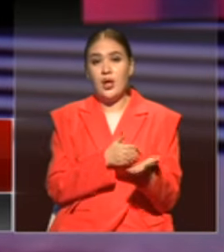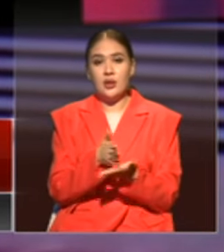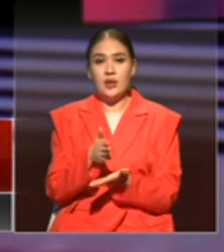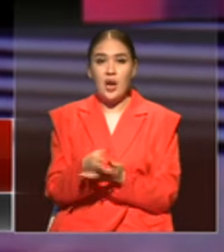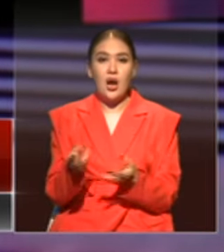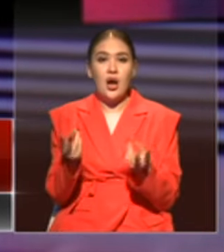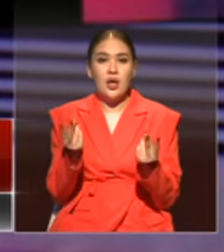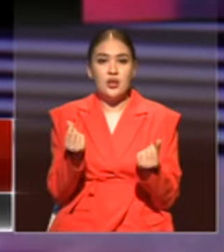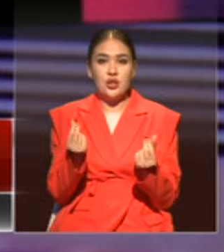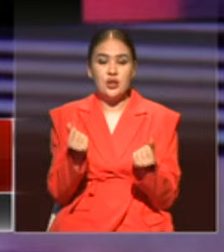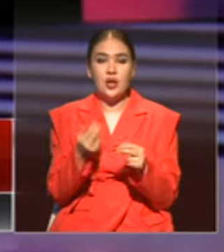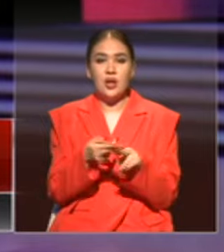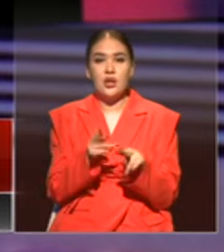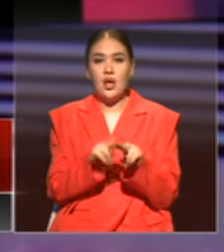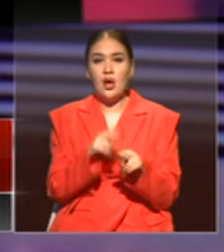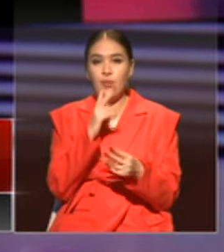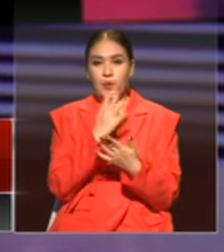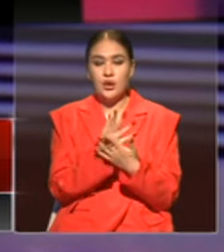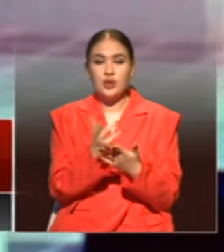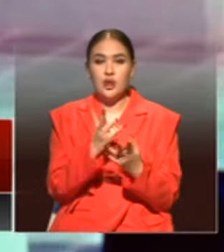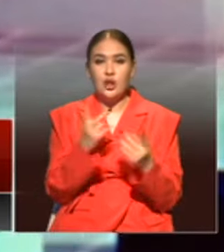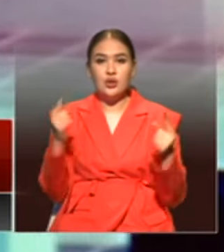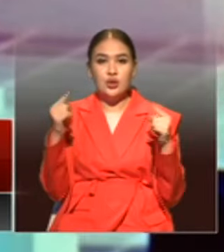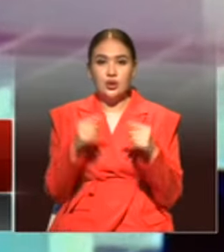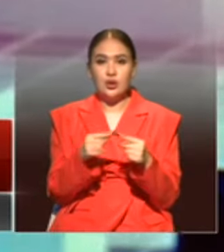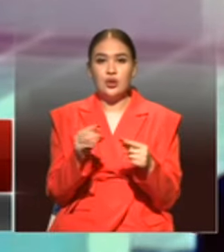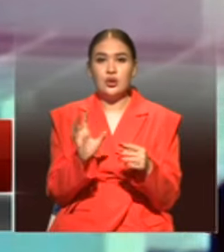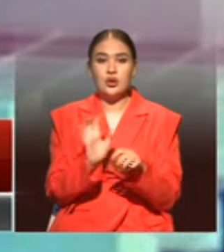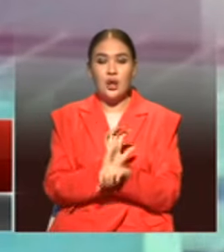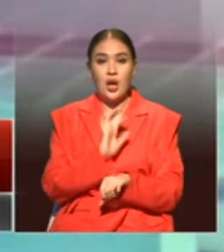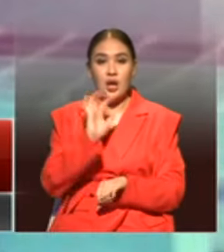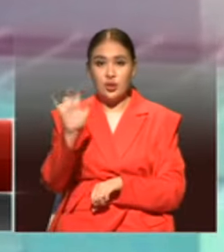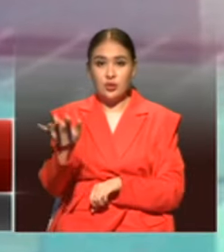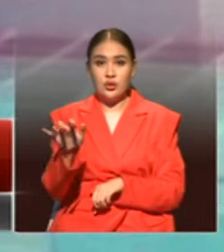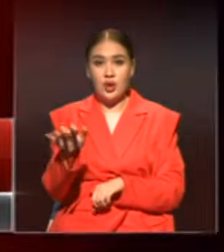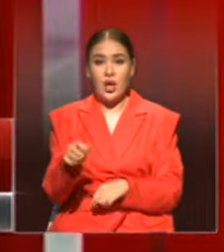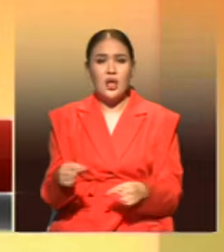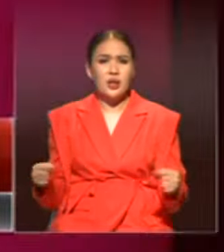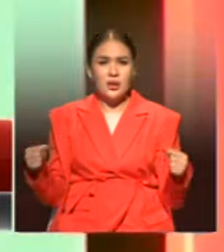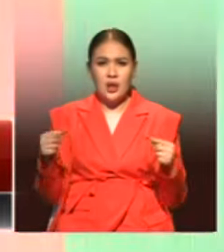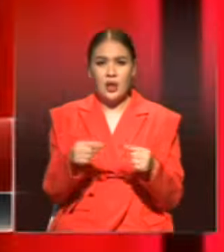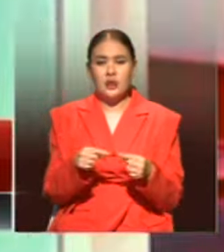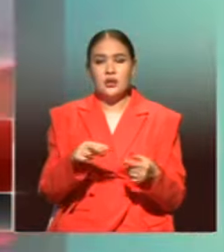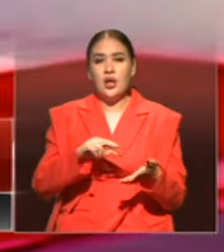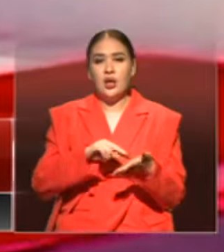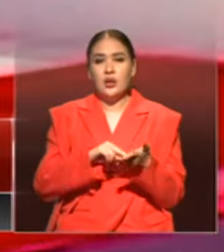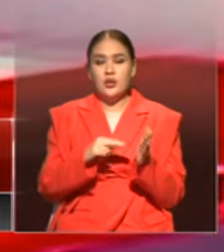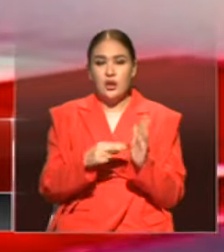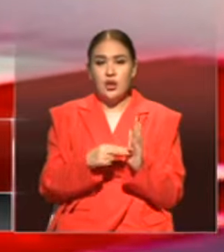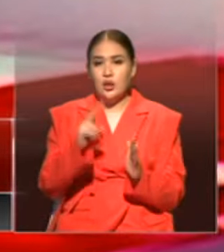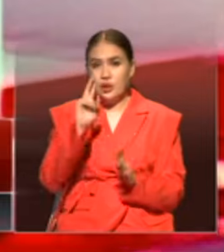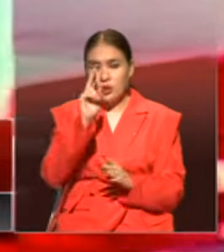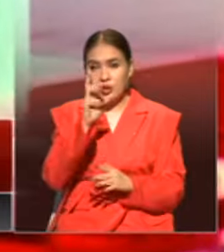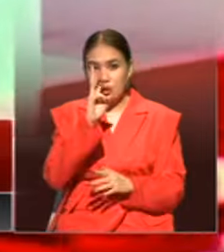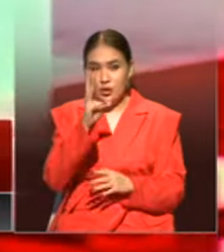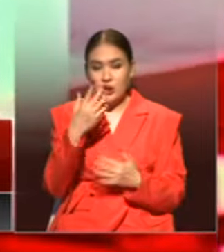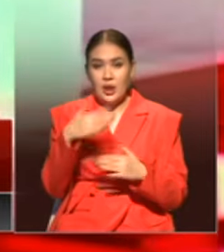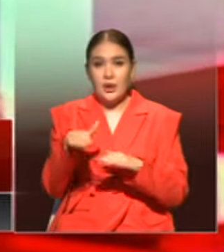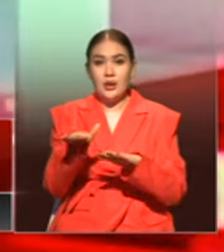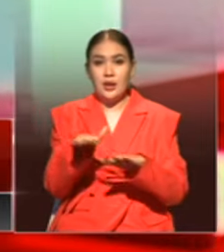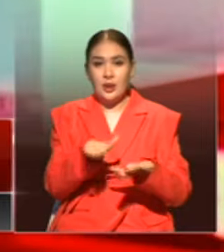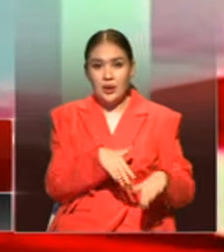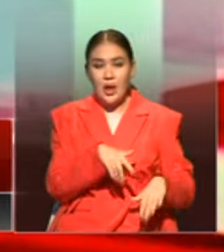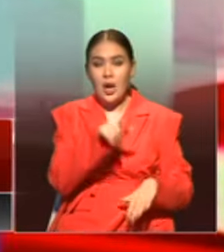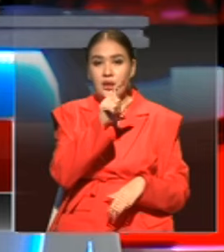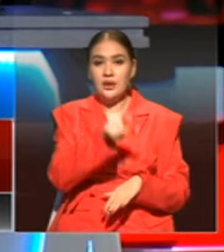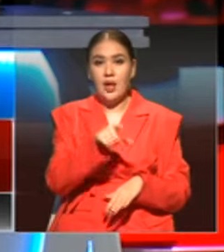қаржысын салып отырып, біз белгілі бір деңгейге шығаруымыз керек. Одан кейін барып, өзі нақты күшіне келгеннен кейін, содан кейін ол